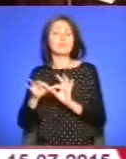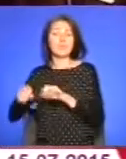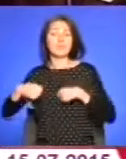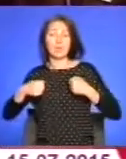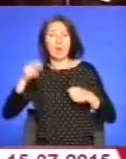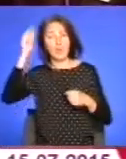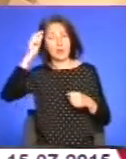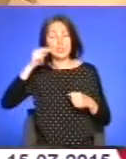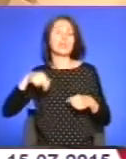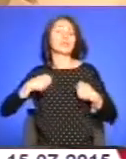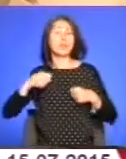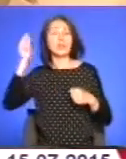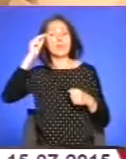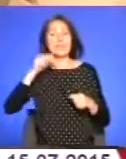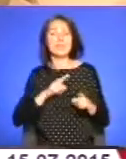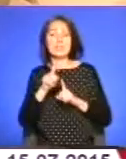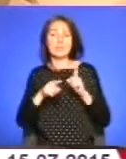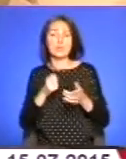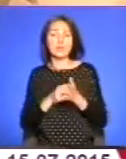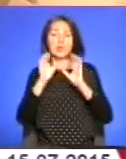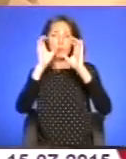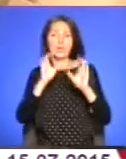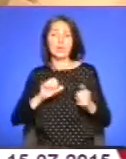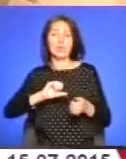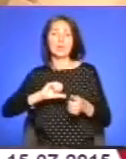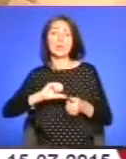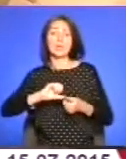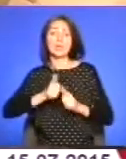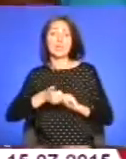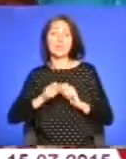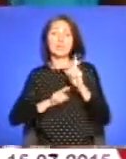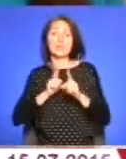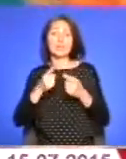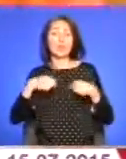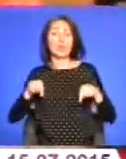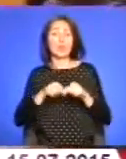до законодавства. А через зміну округів люди мають уважно слідкувати за новинами